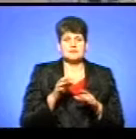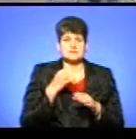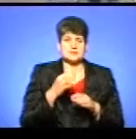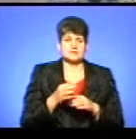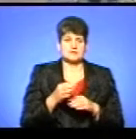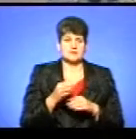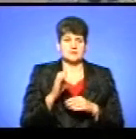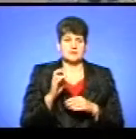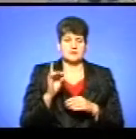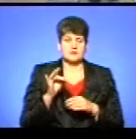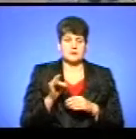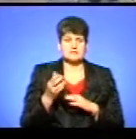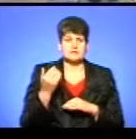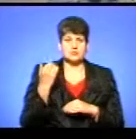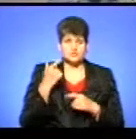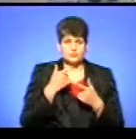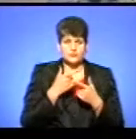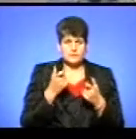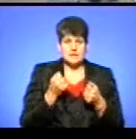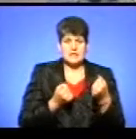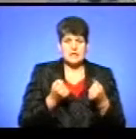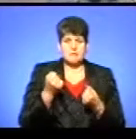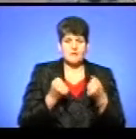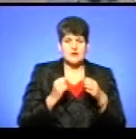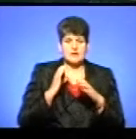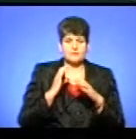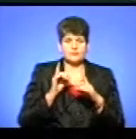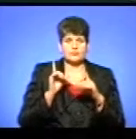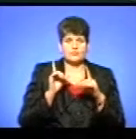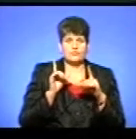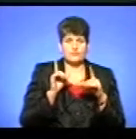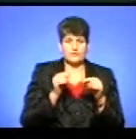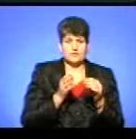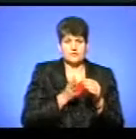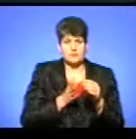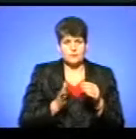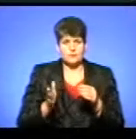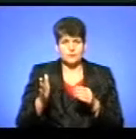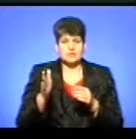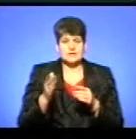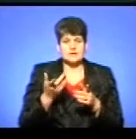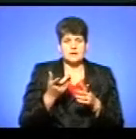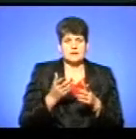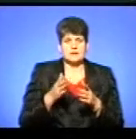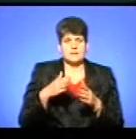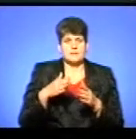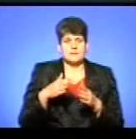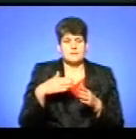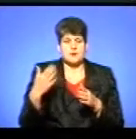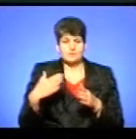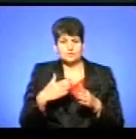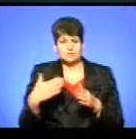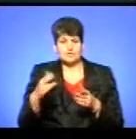Крета. За попередньою інформацією, кермувальник автобуса виїхав за межі проїзної частини на праве узбіччя. Транспортний